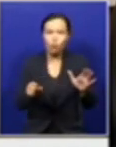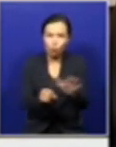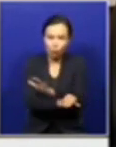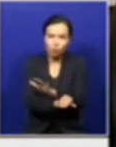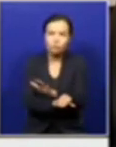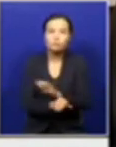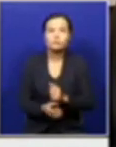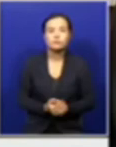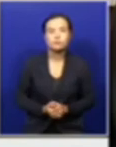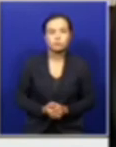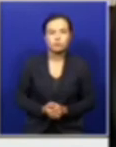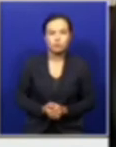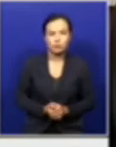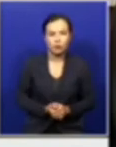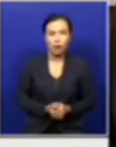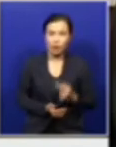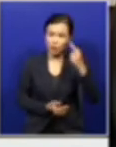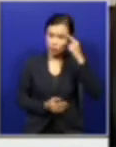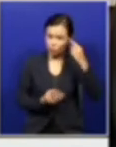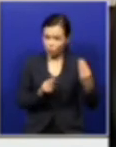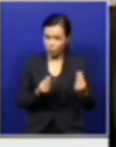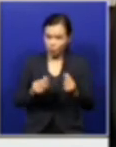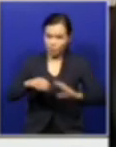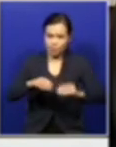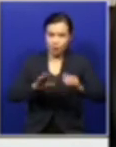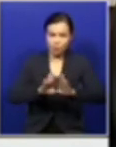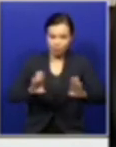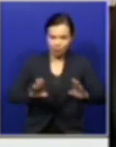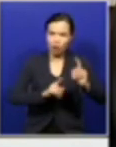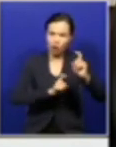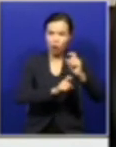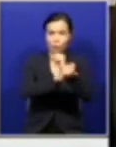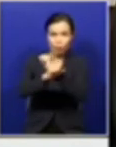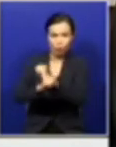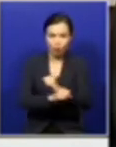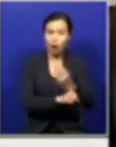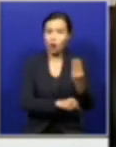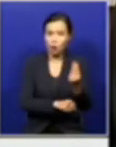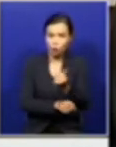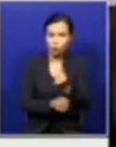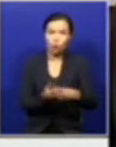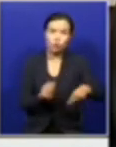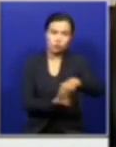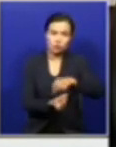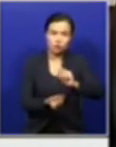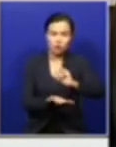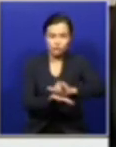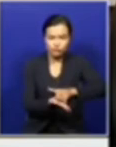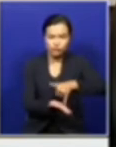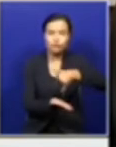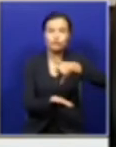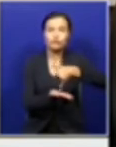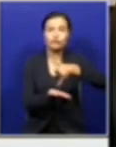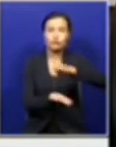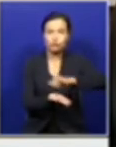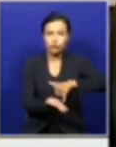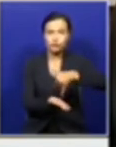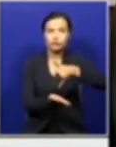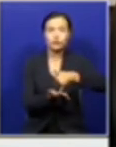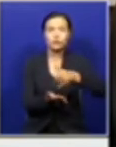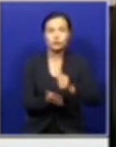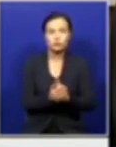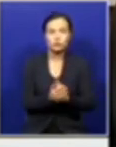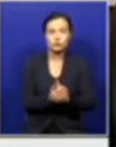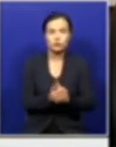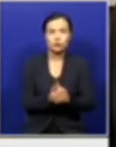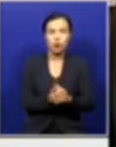ะครับและเร่งคิดเปิดเมืองอย่างปลอดภัยให้เร็วที่สุดเพื่อให้เศรษฐกิจได้ฟื้นฟูได้ฟื้นนะครับตัวอยู่อ